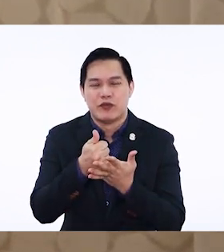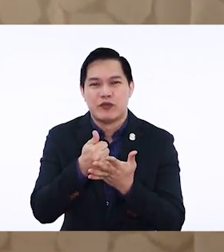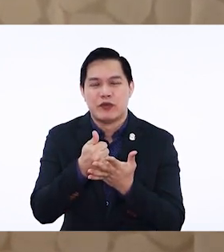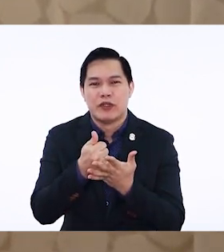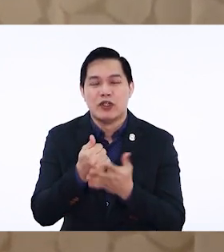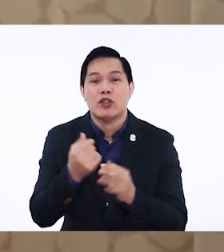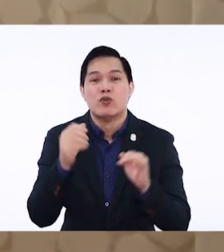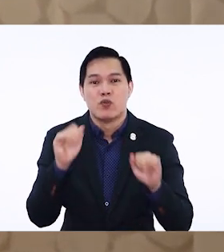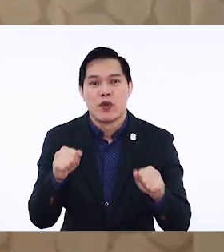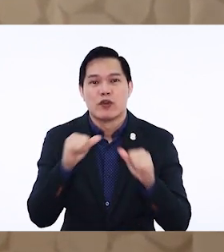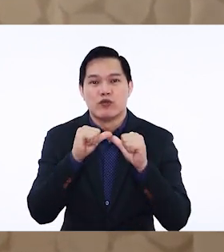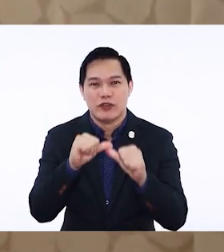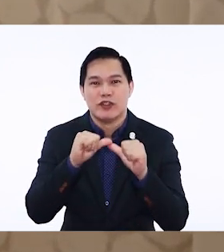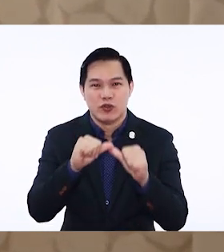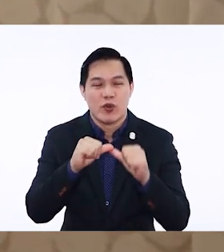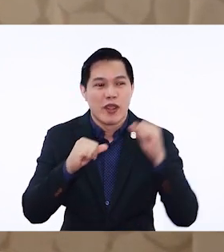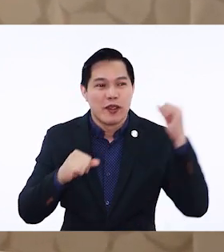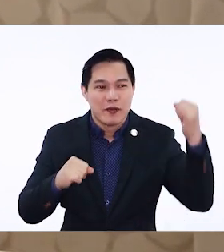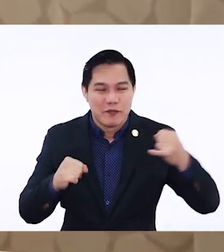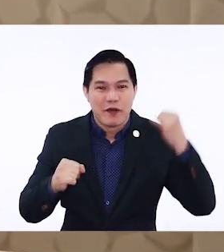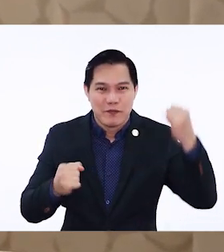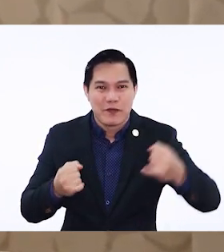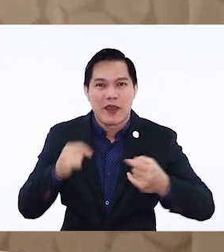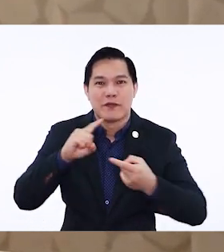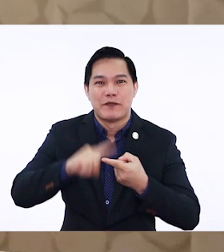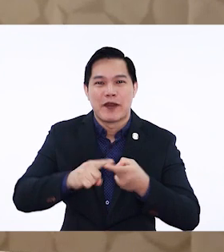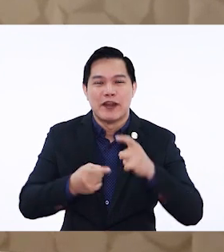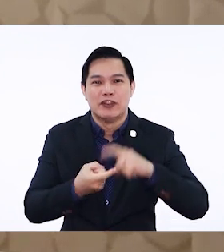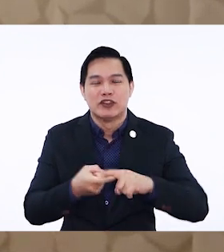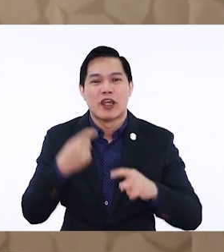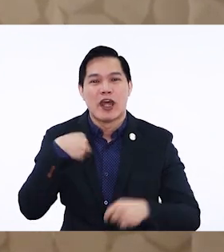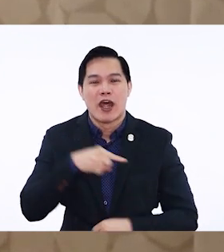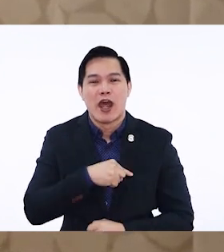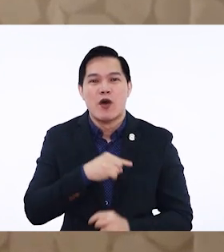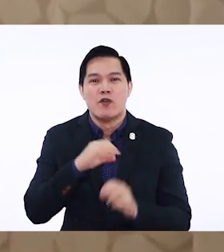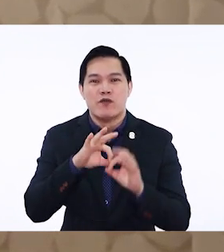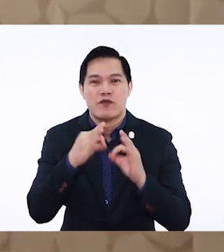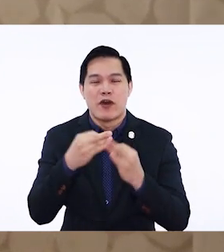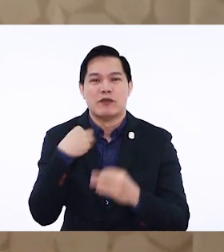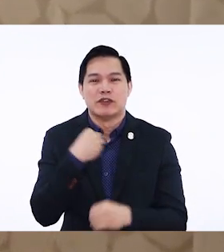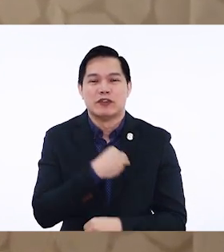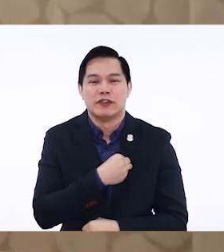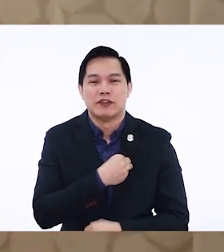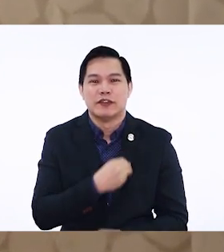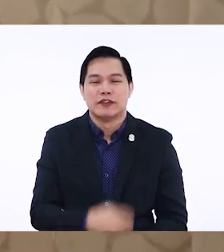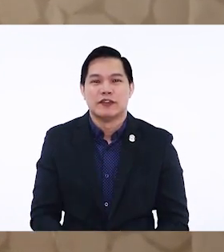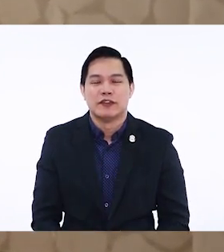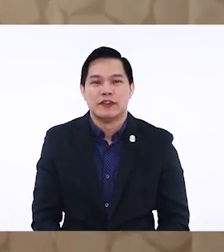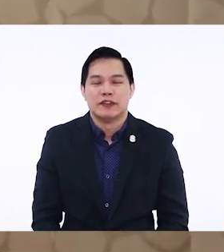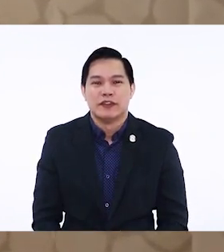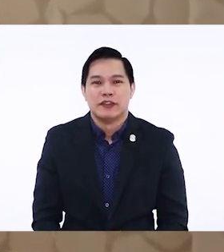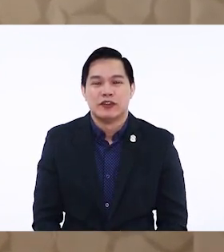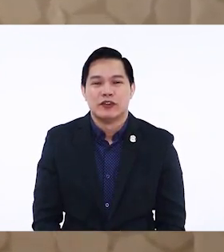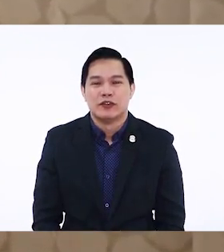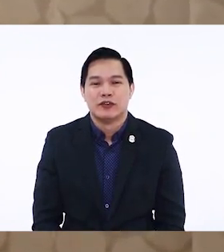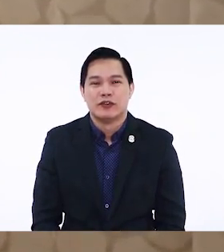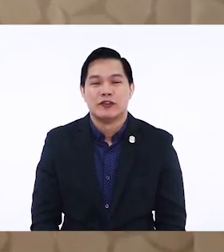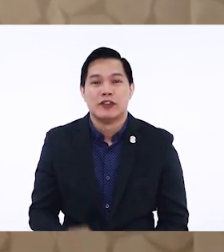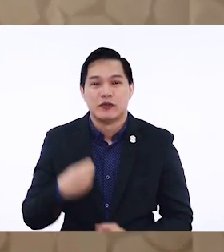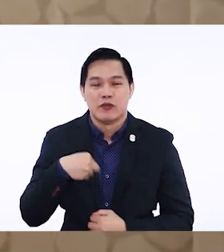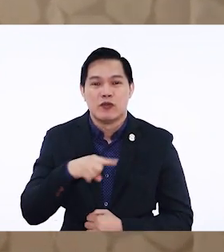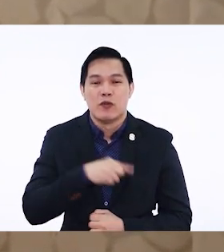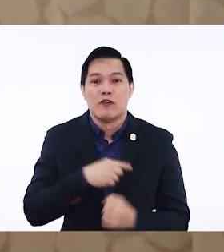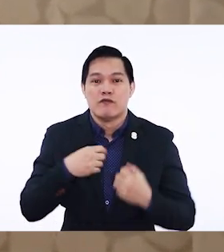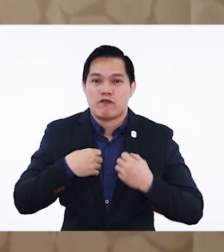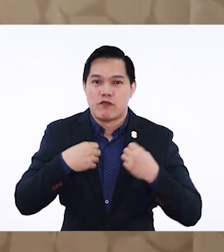amigos, a conocer la verdadera iglesia, y además fortalece la hermandad entre los hermanos. Por último, quería darle las